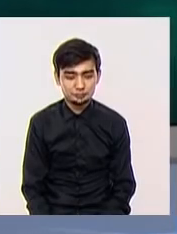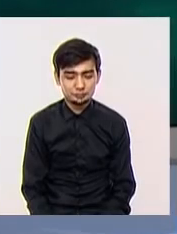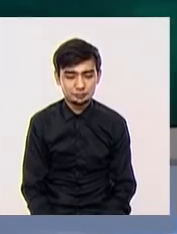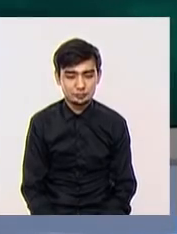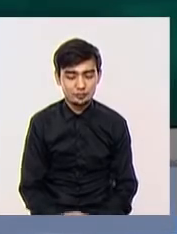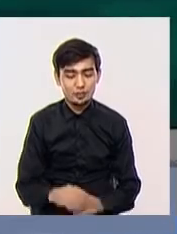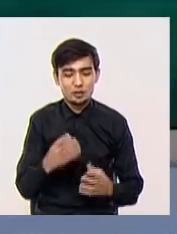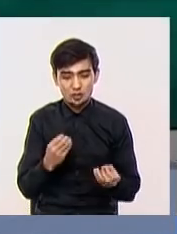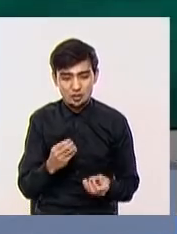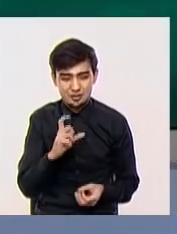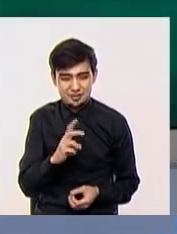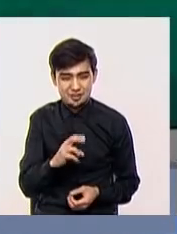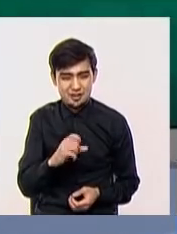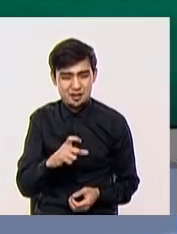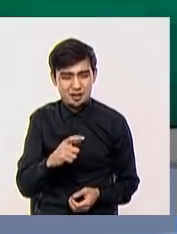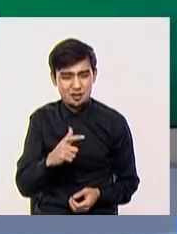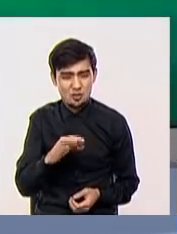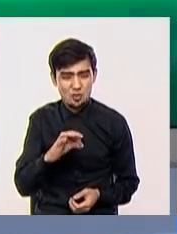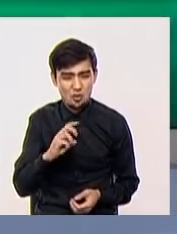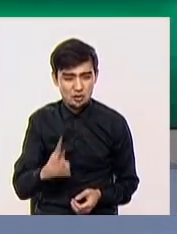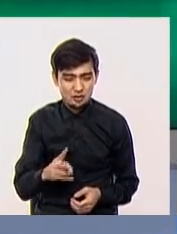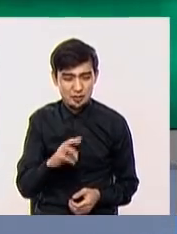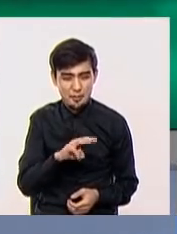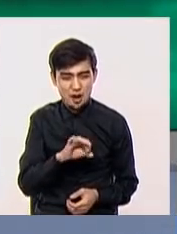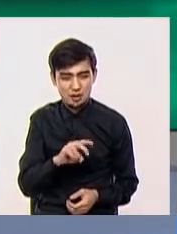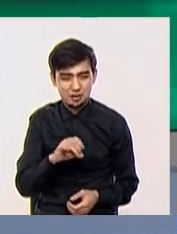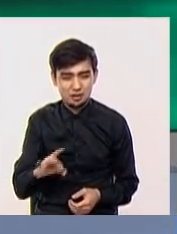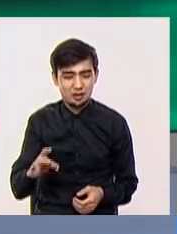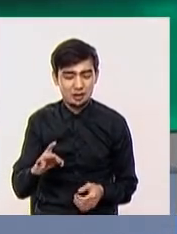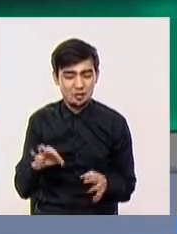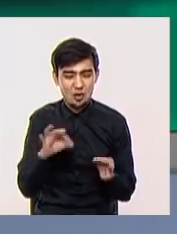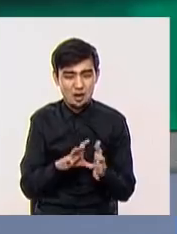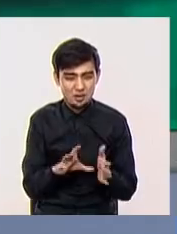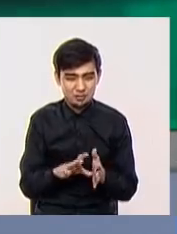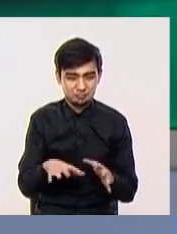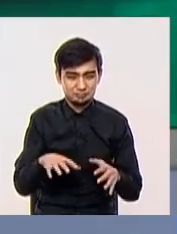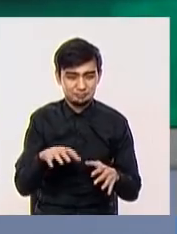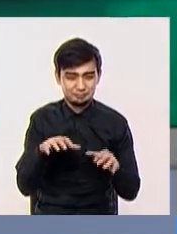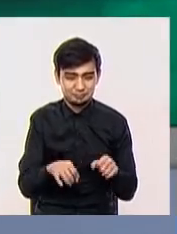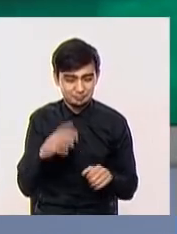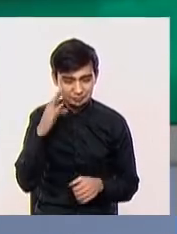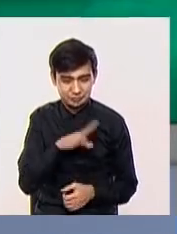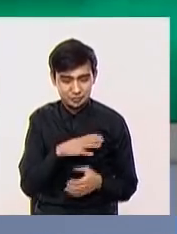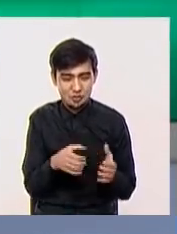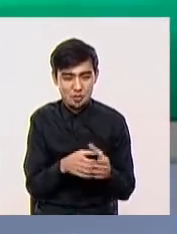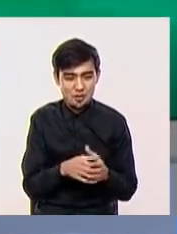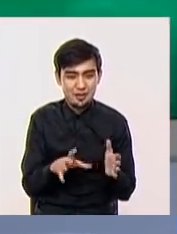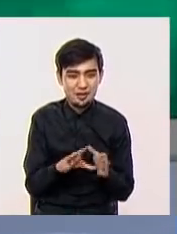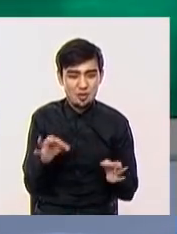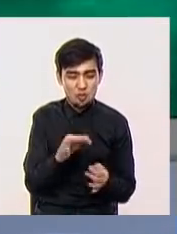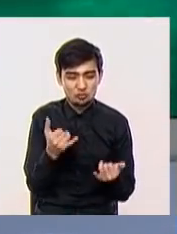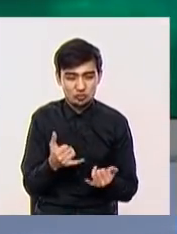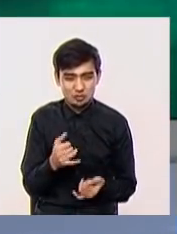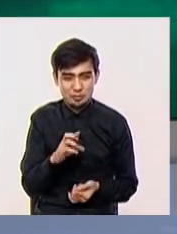А тем временем в КИГОК приняли решение отключить майнеров от электроэнергии. Так в энергетической компании отреагировали на